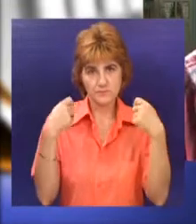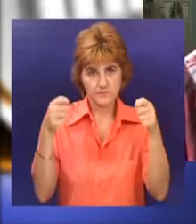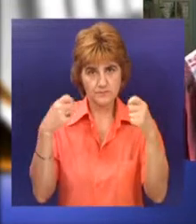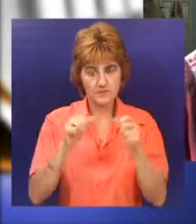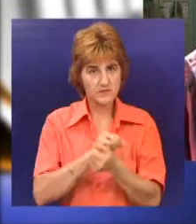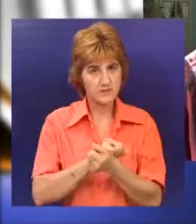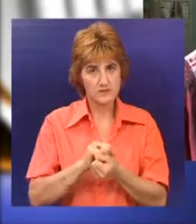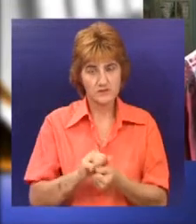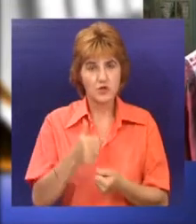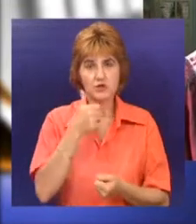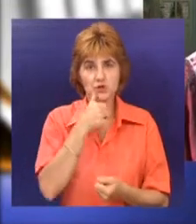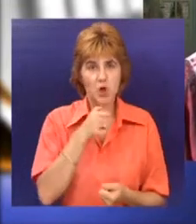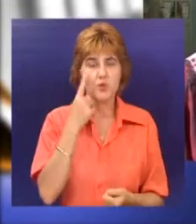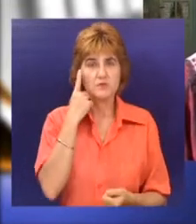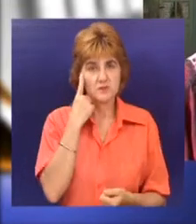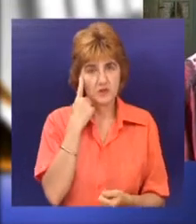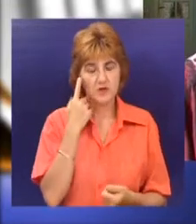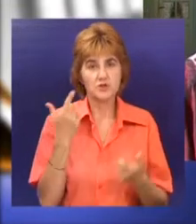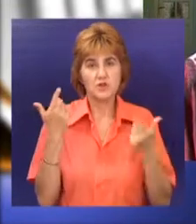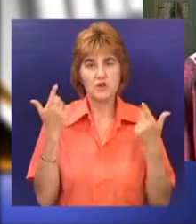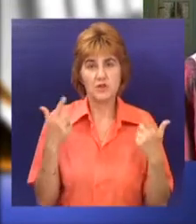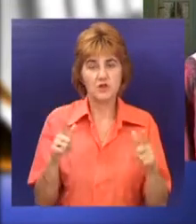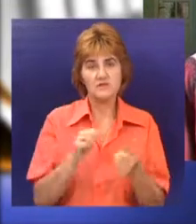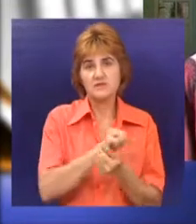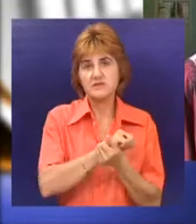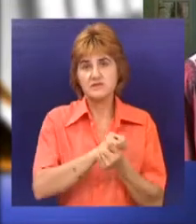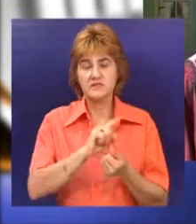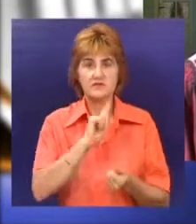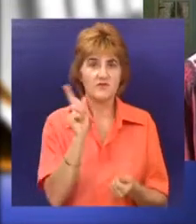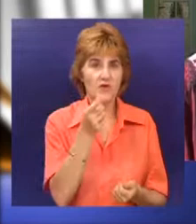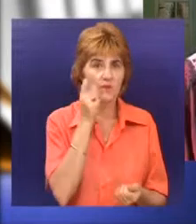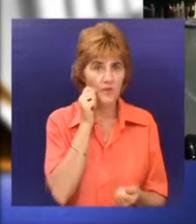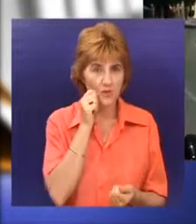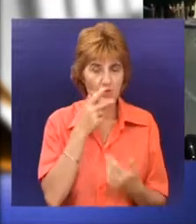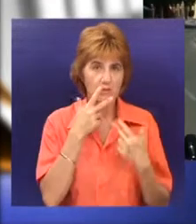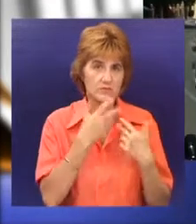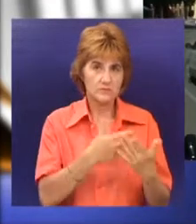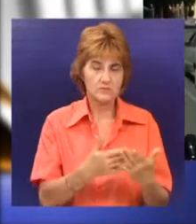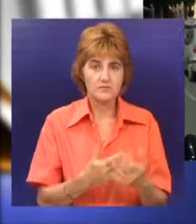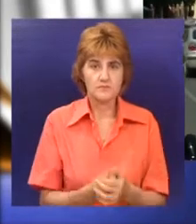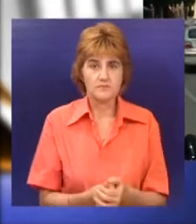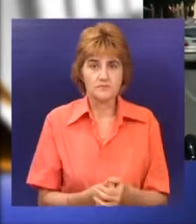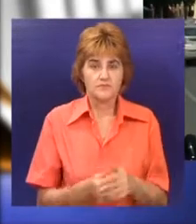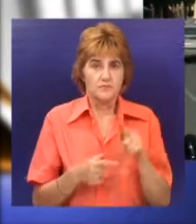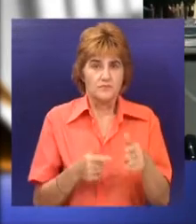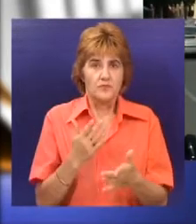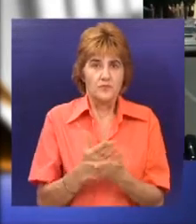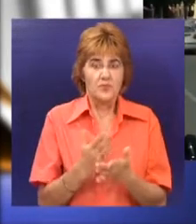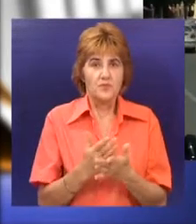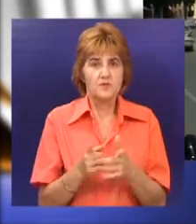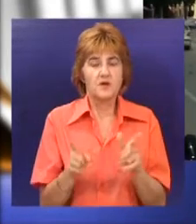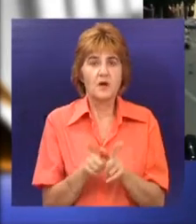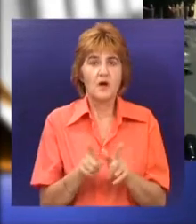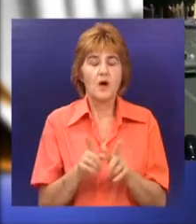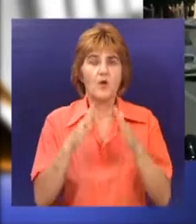dakle i univerzalnog dizajna, što znači da je dostupan svim kategorijama stanovništva. Objekat će dodatno da bude izolovan